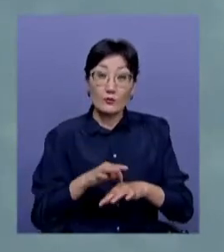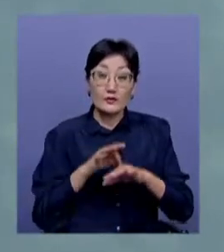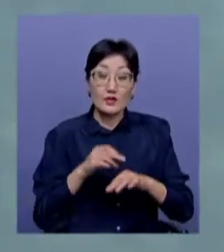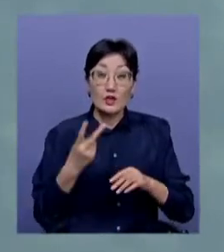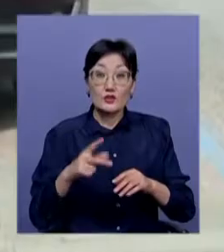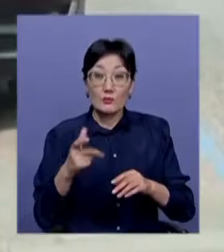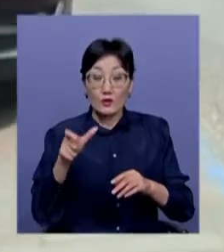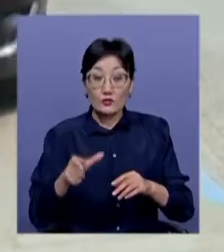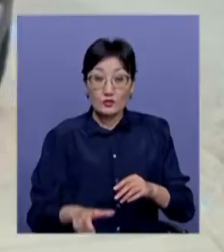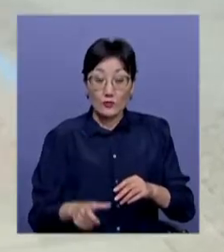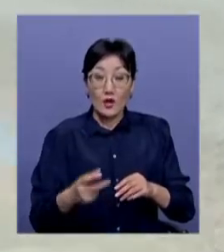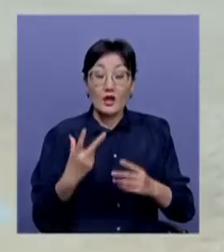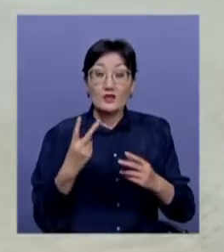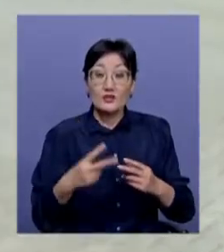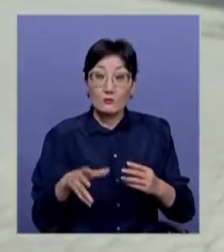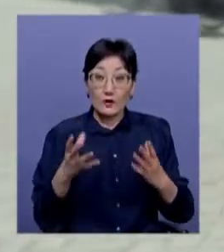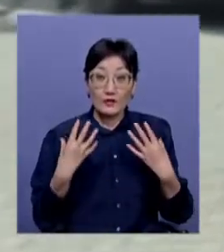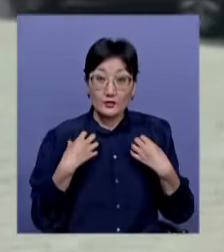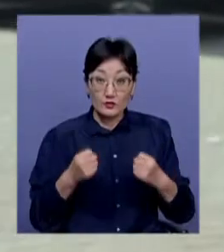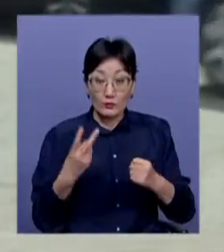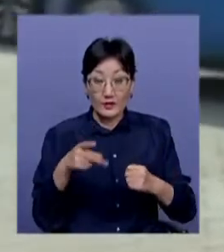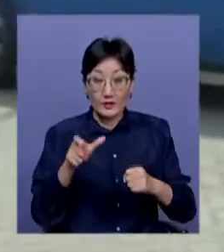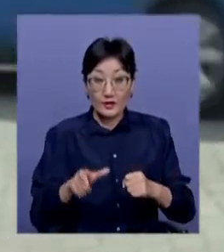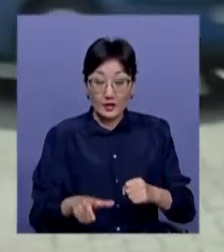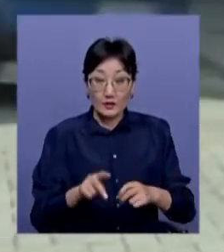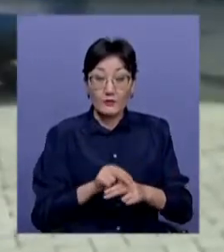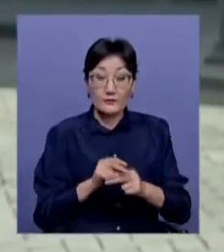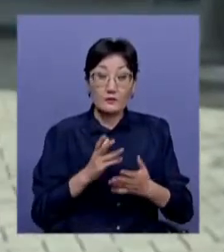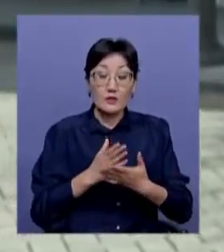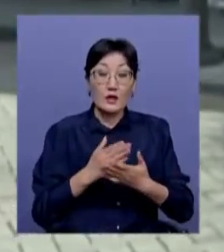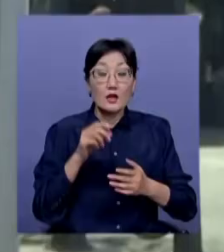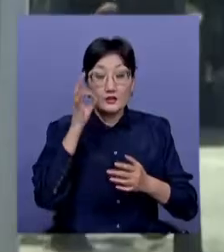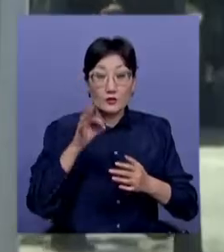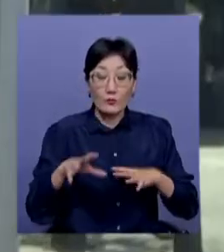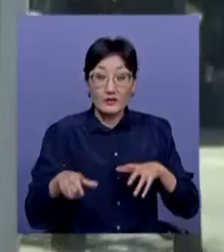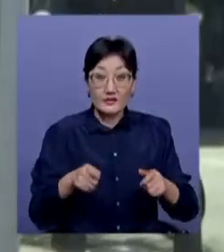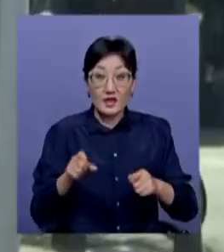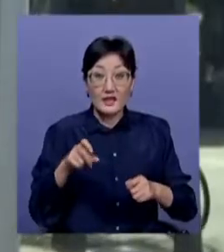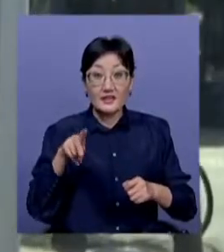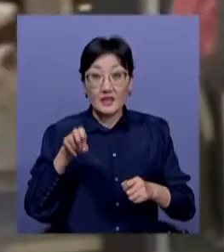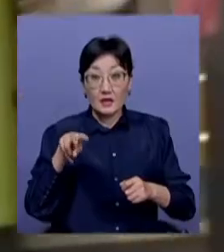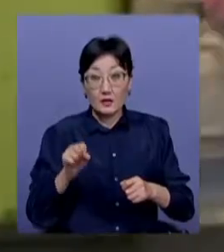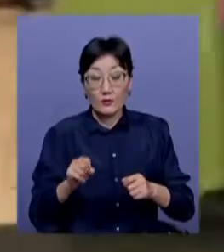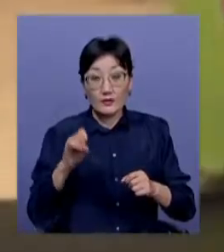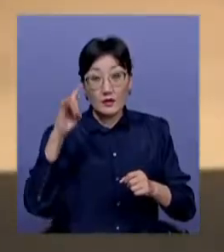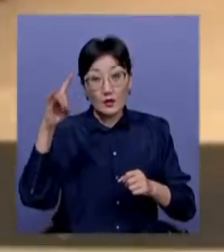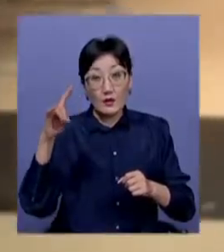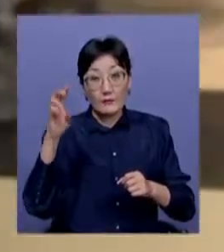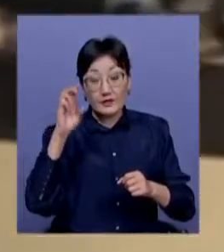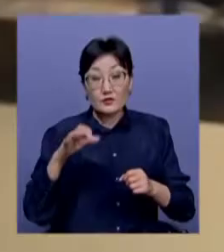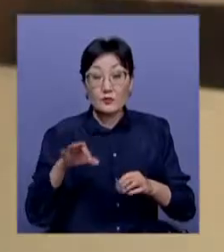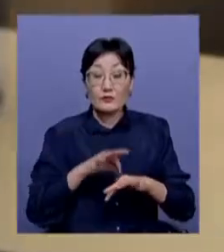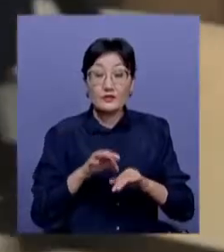23 науқастың 20-сы сауығып шыққан, екеуі ем қабылдап жатыр. Ал Германия канцлері Ангела Меркель елдегі коронавирус